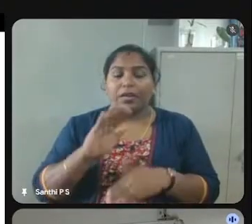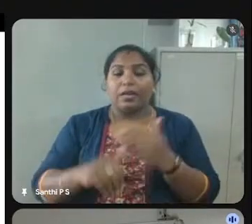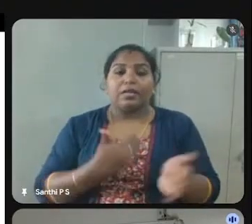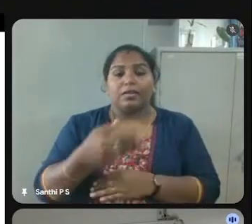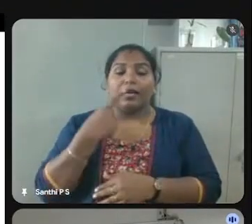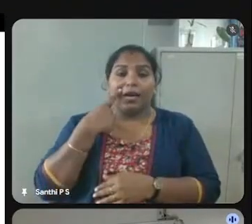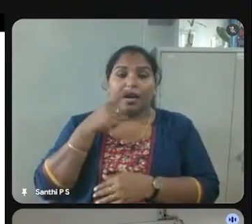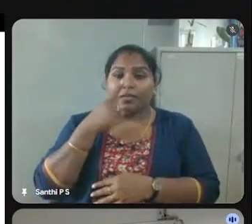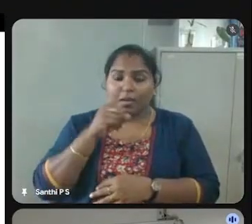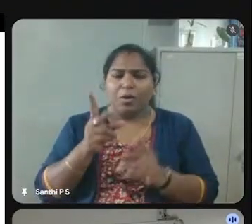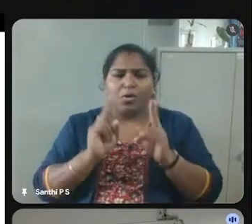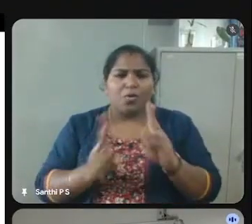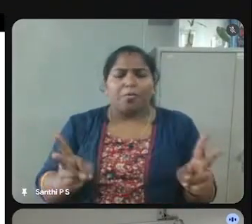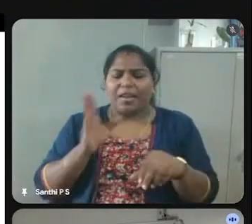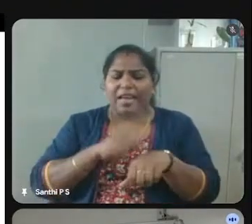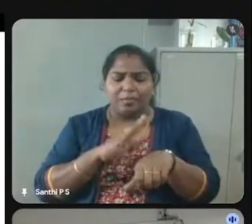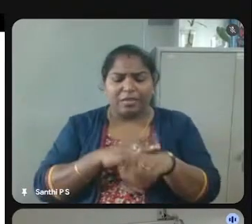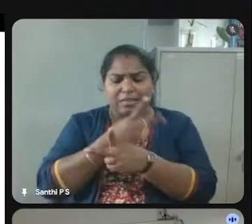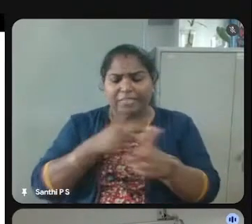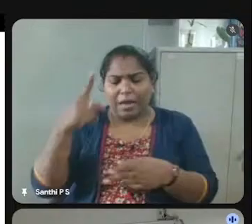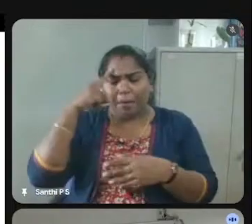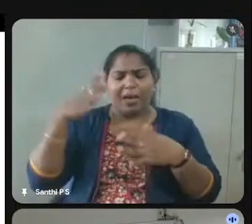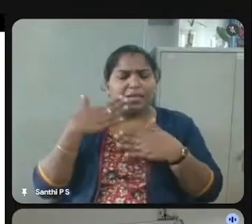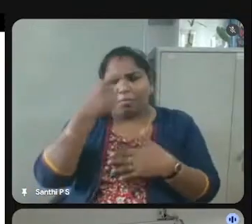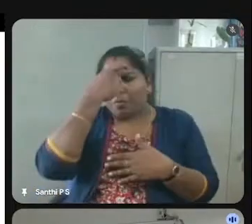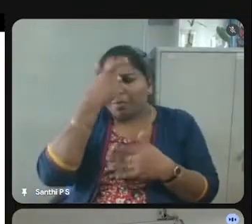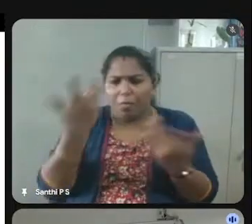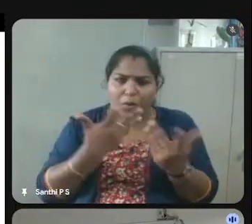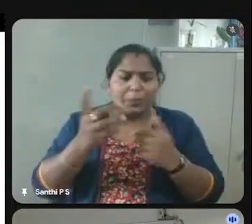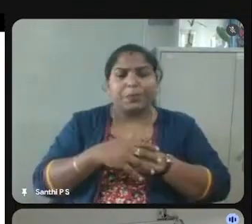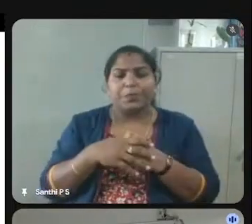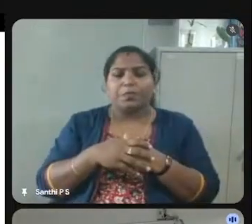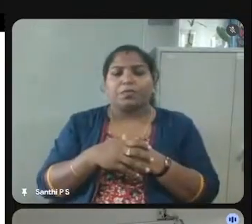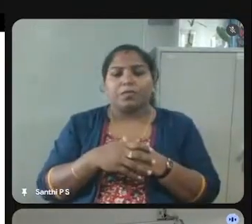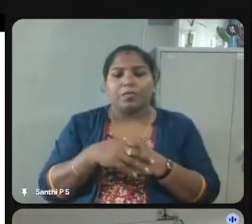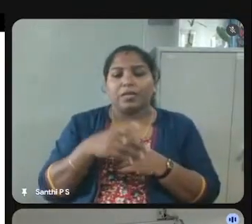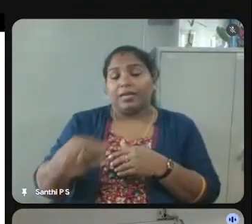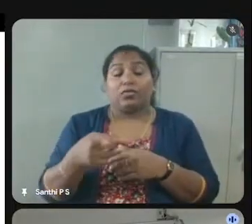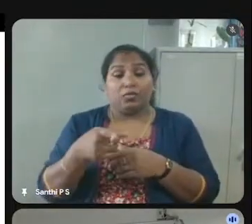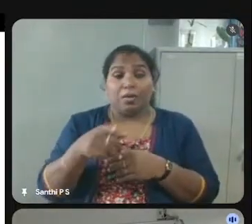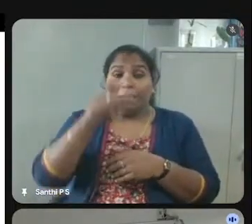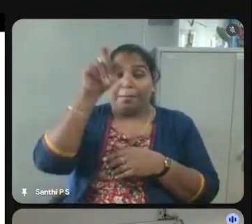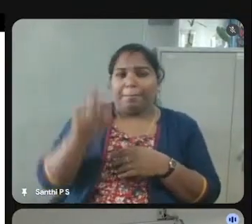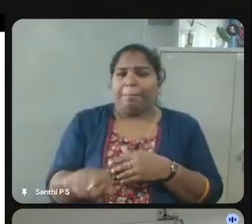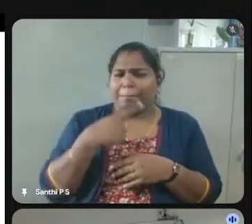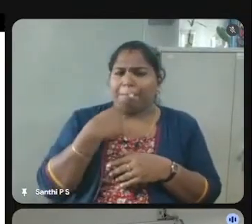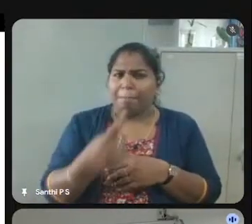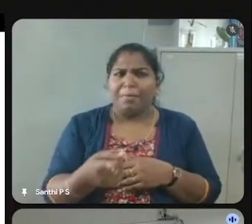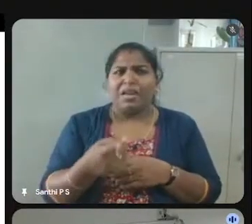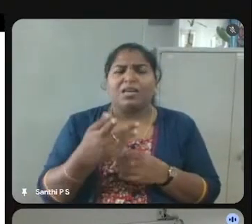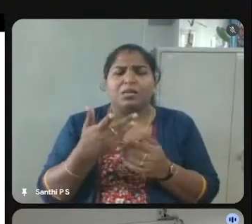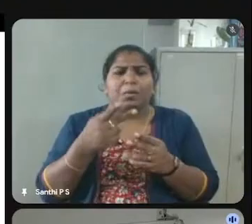മാതാപിതാക്കൾ സാധാരണയായി നേരിടുന്ന ചില മാനസികാരോഗ്യ പ്രശ്നങ്ങൾ. അപ്പോ ഞാനിപ്പോ ഈ പറയുന്ന ഒരു കാര്യവും ഭിന്നശേഷിക്കാരായിട്ടുള്ള